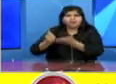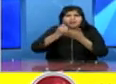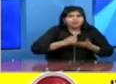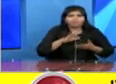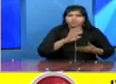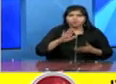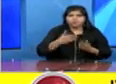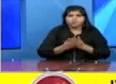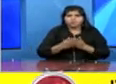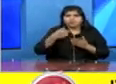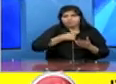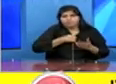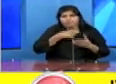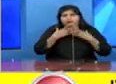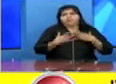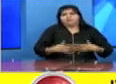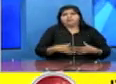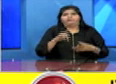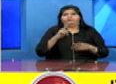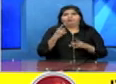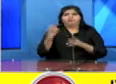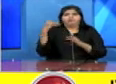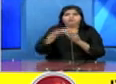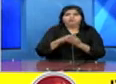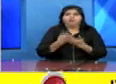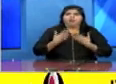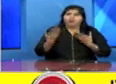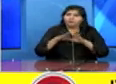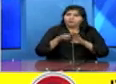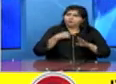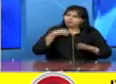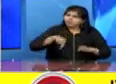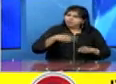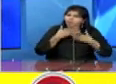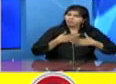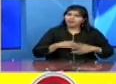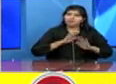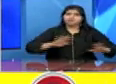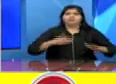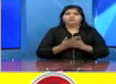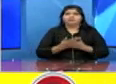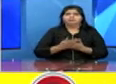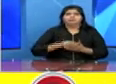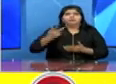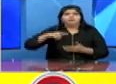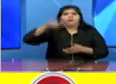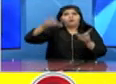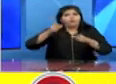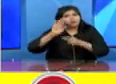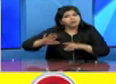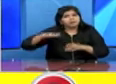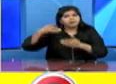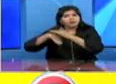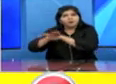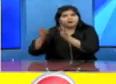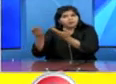हैं। अरे भाई, ये भ्रम पालना सही नहीं है। ये लॉकडाउन आपके खुद के